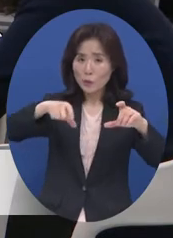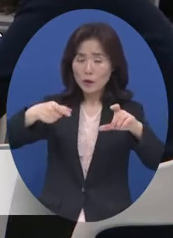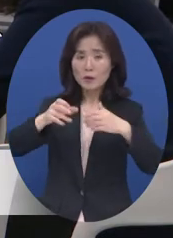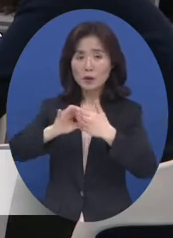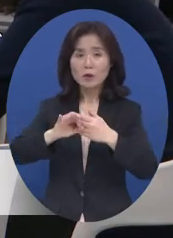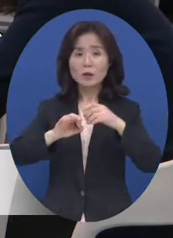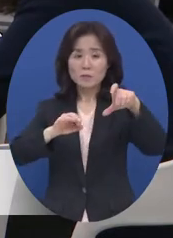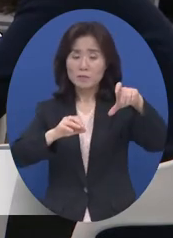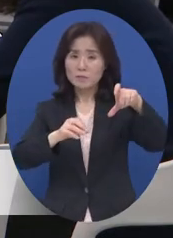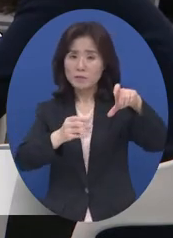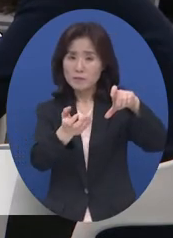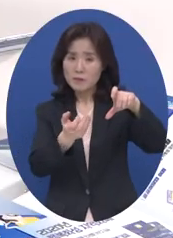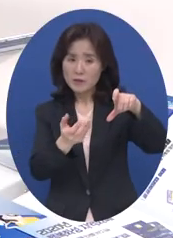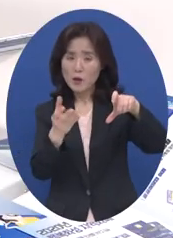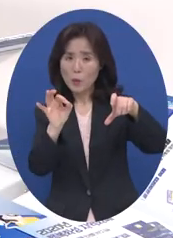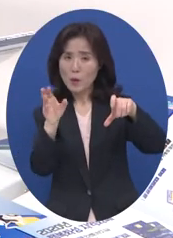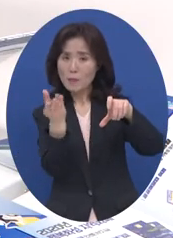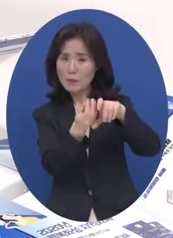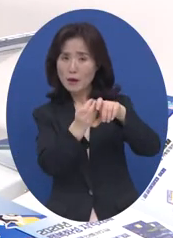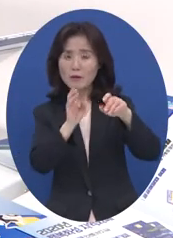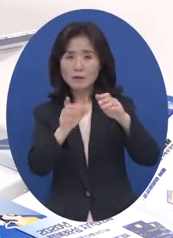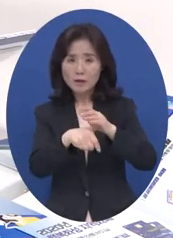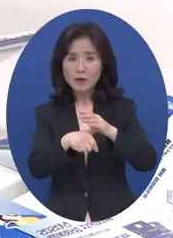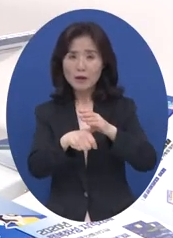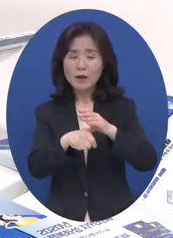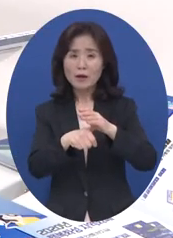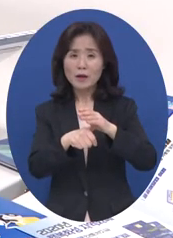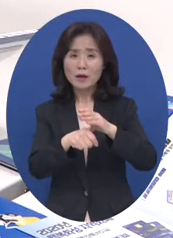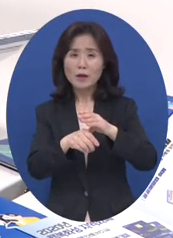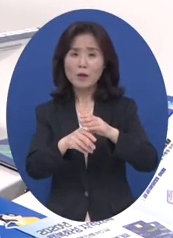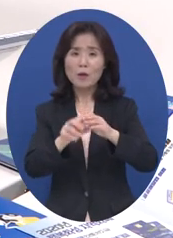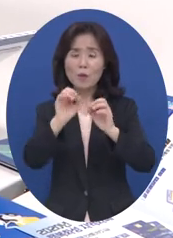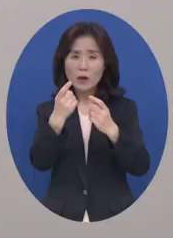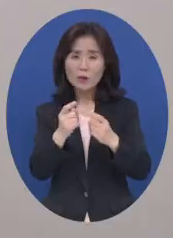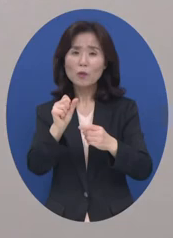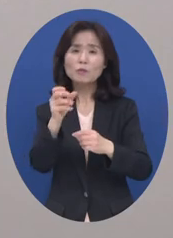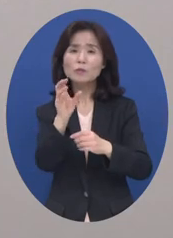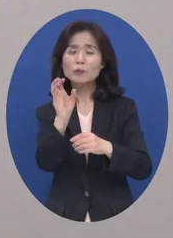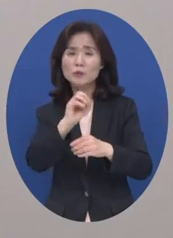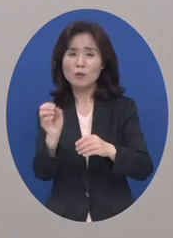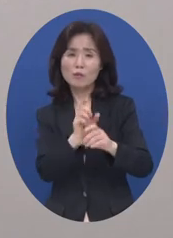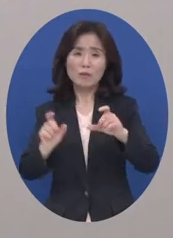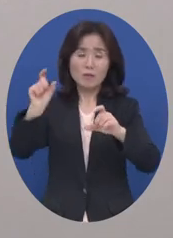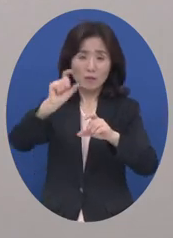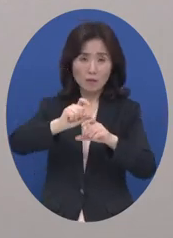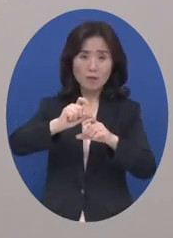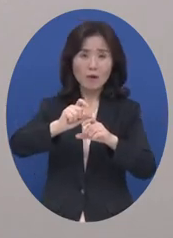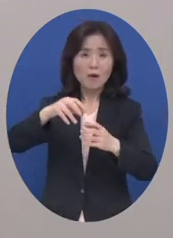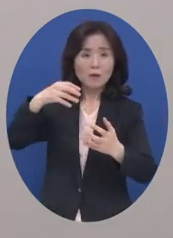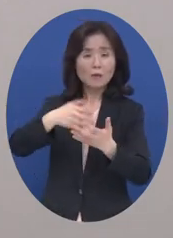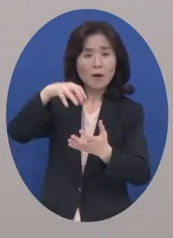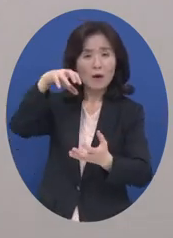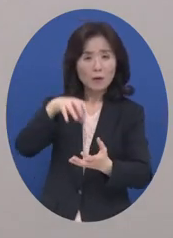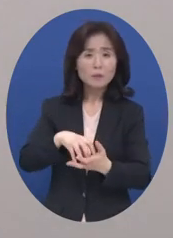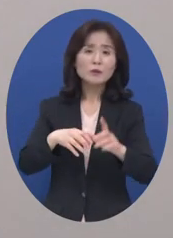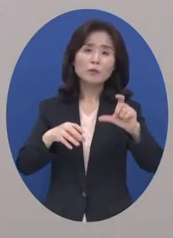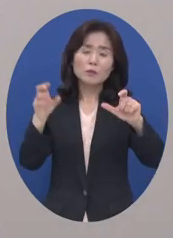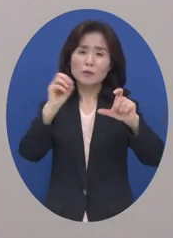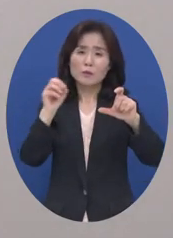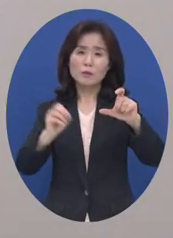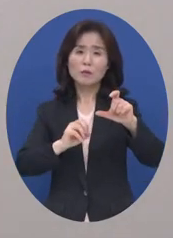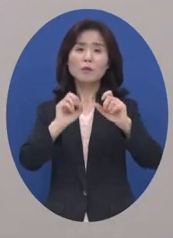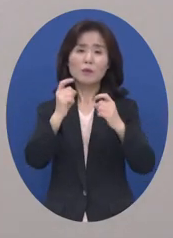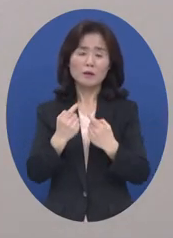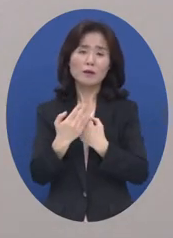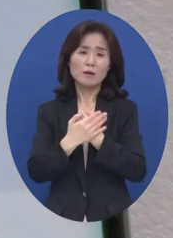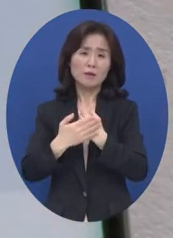이내 다음에 사용할 수 있는 5% 할인 쿠폰을 추가로 발급해 줍니다. 최대 15%의 할인 혜택을 받을 수